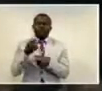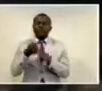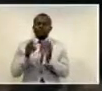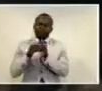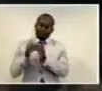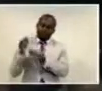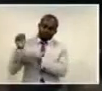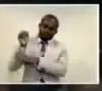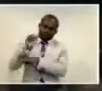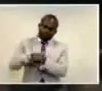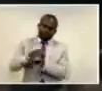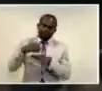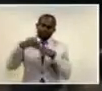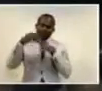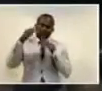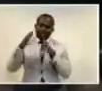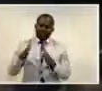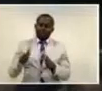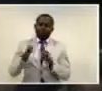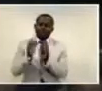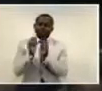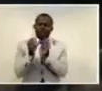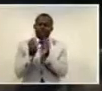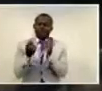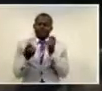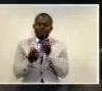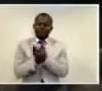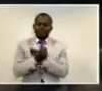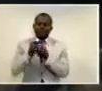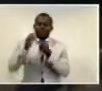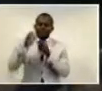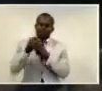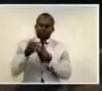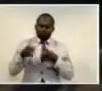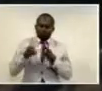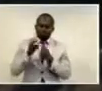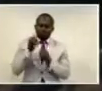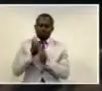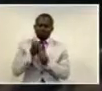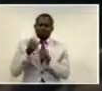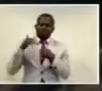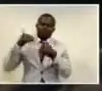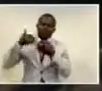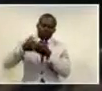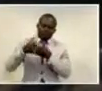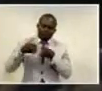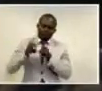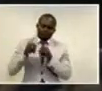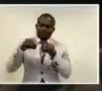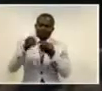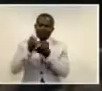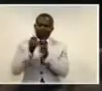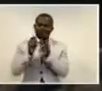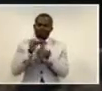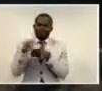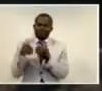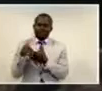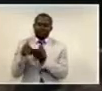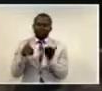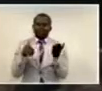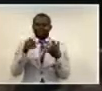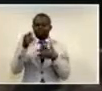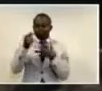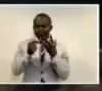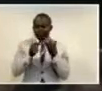kurusha abayobozi noneho bagahindura imico n'ikorere ku buryo bageza ku baturage